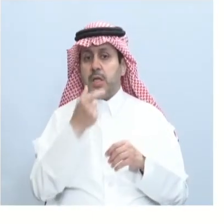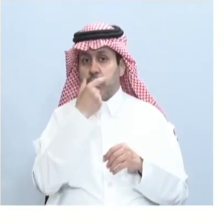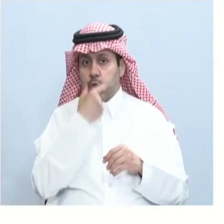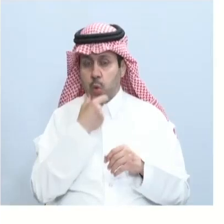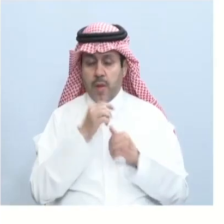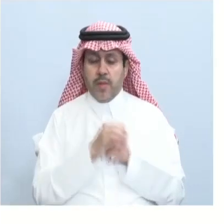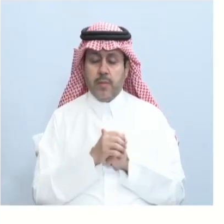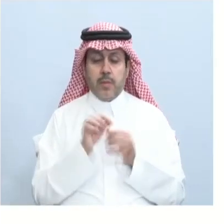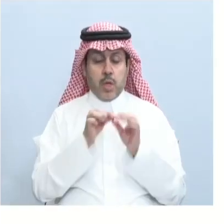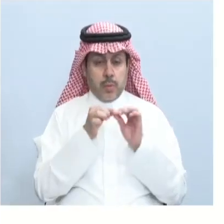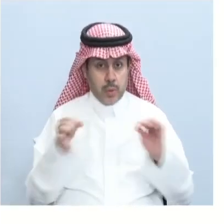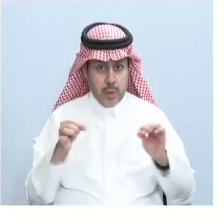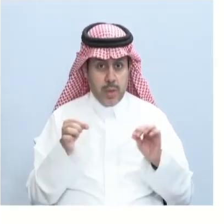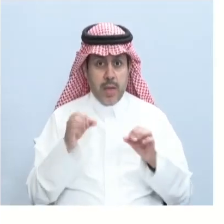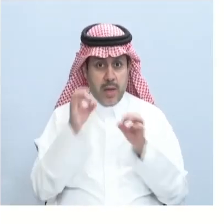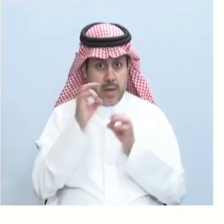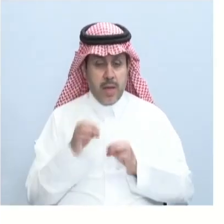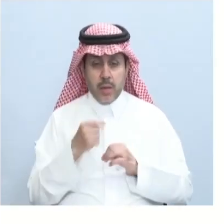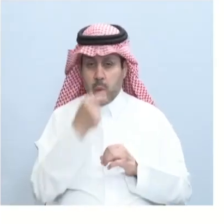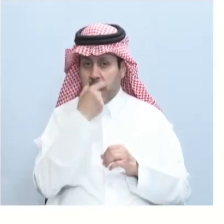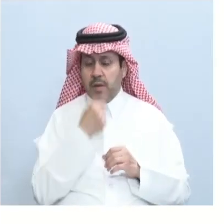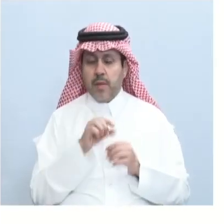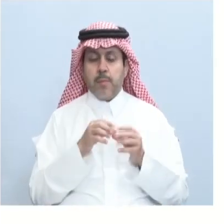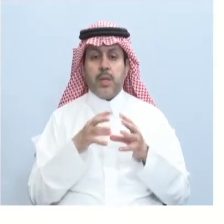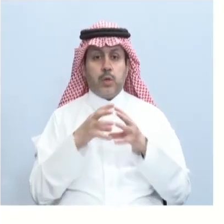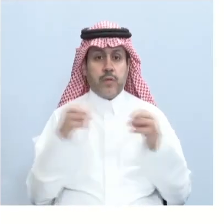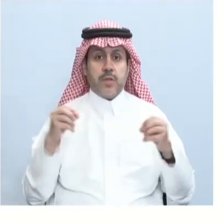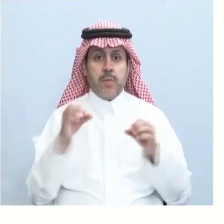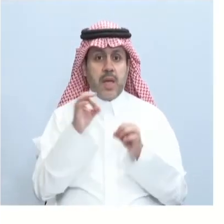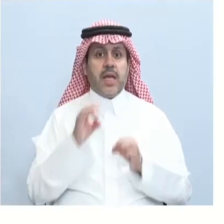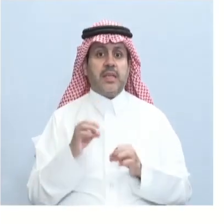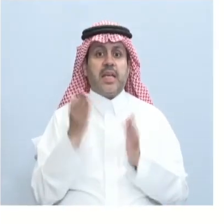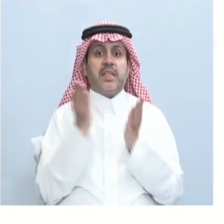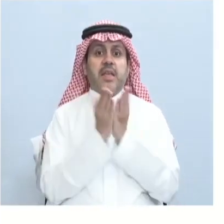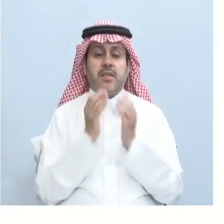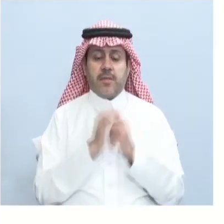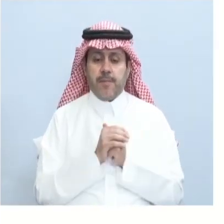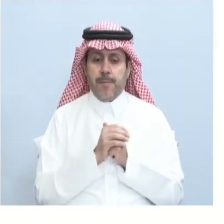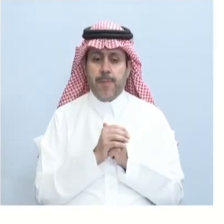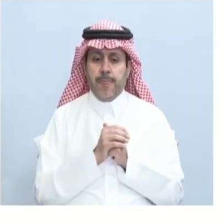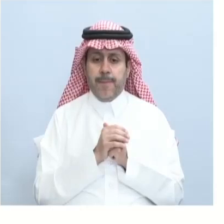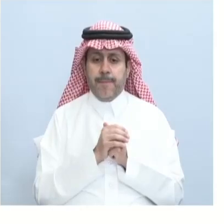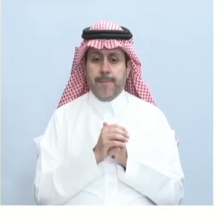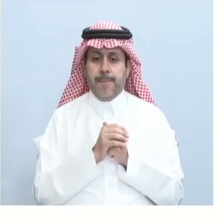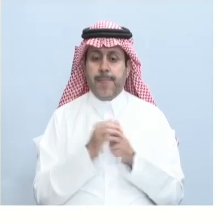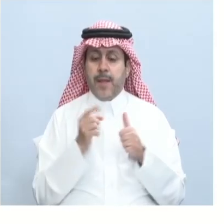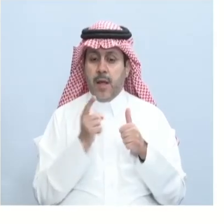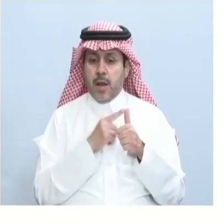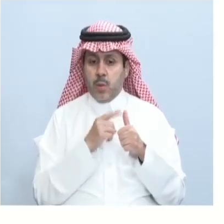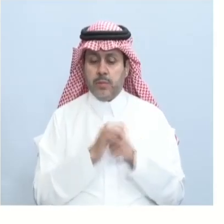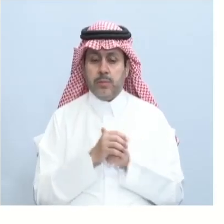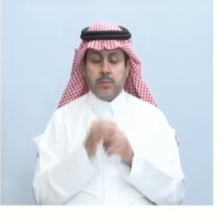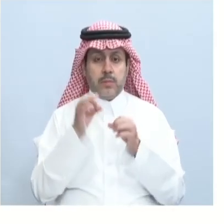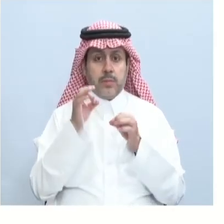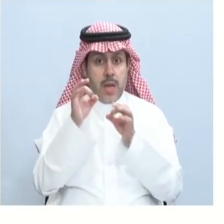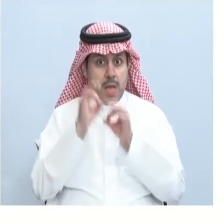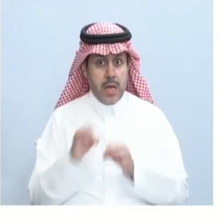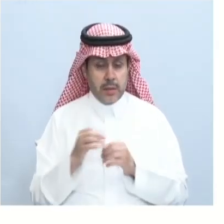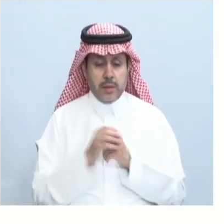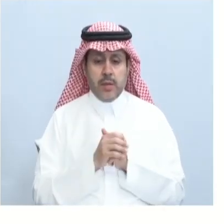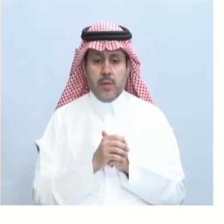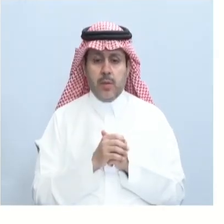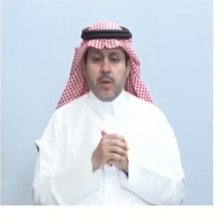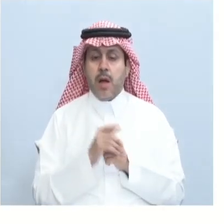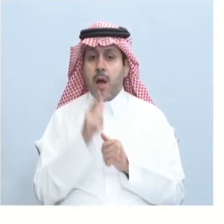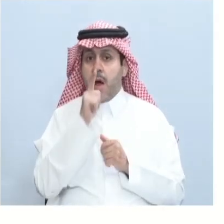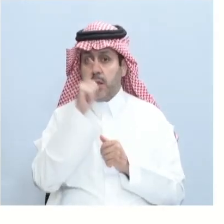والاحاديث الاتيه بما تفسره من ايات الدرس الايه او الحديث الان الايتين الايه الاولى قال الله